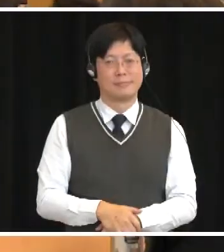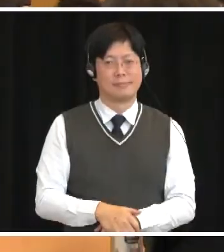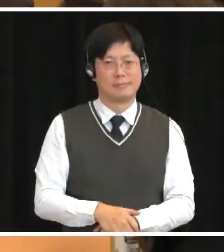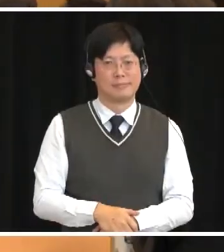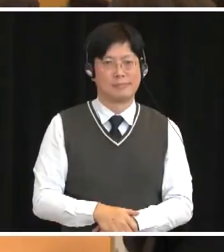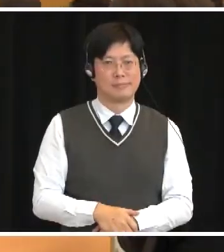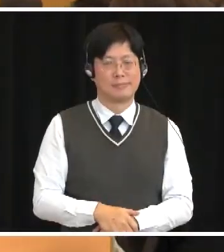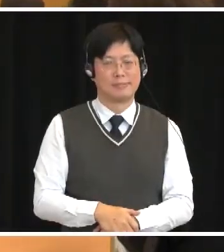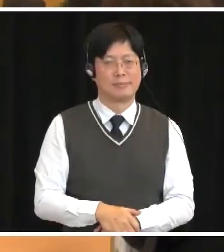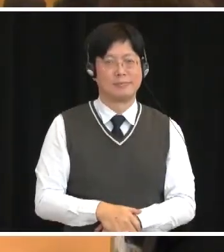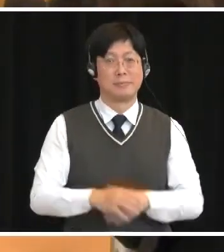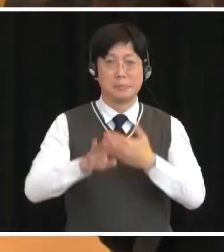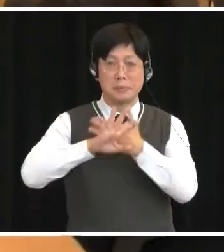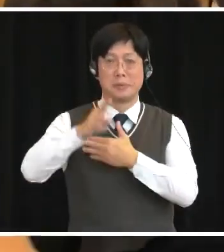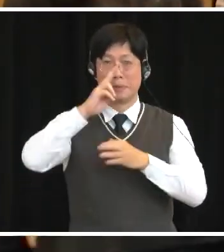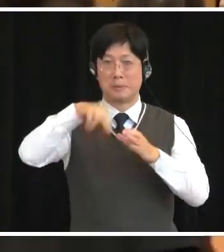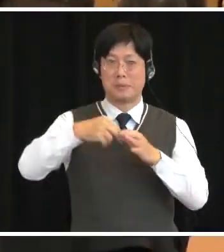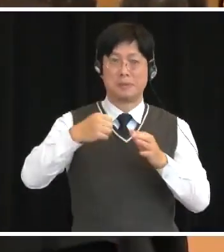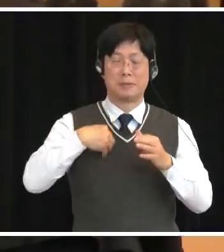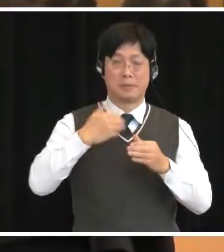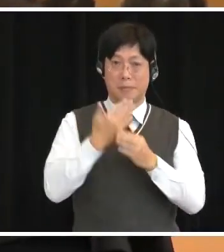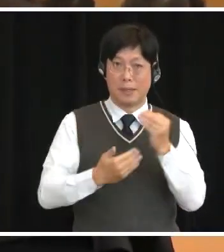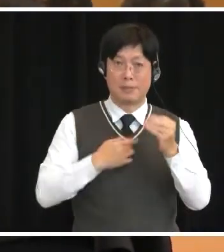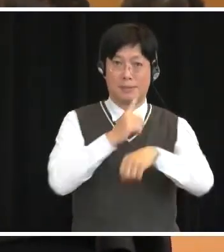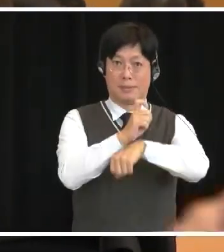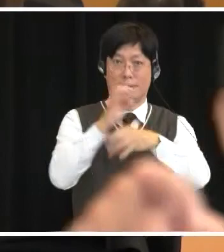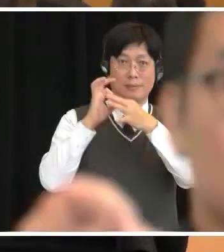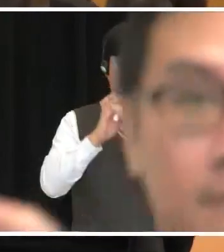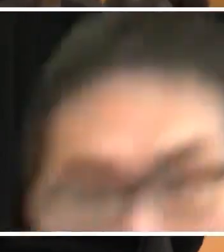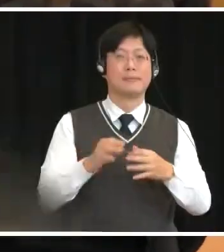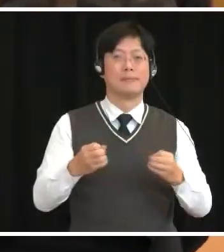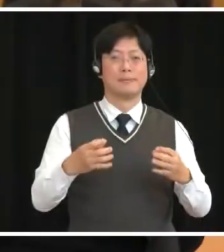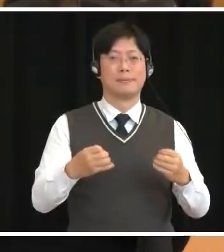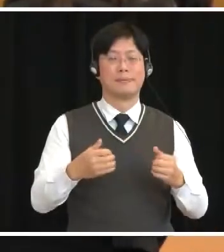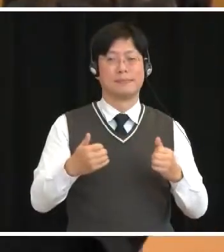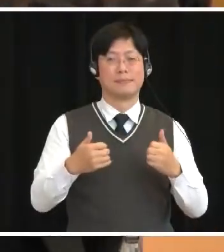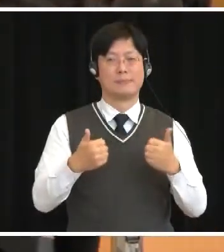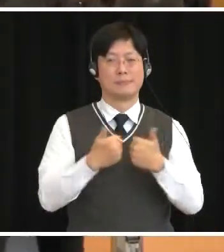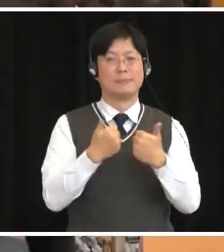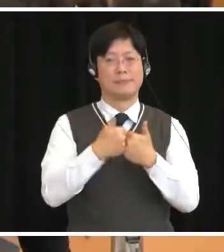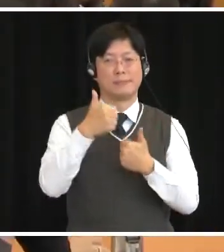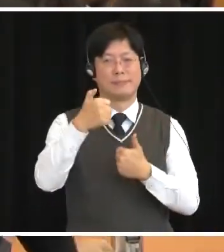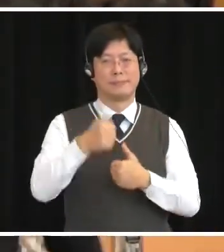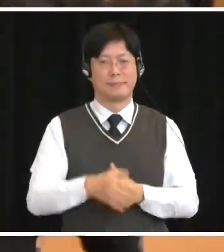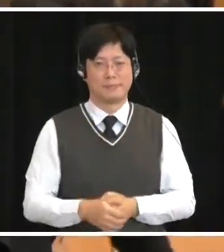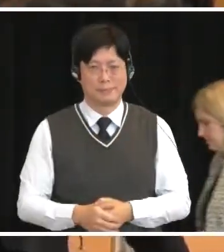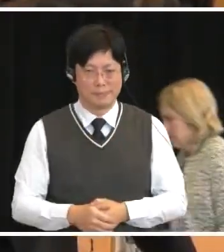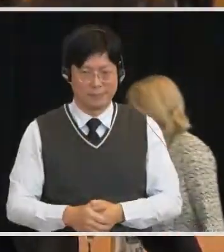位贵宾享用。我们将在11点接续第一场次的审查会议，谢谢。